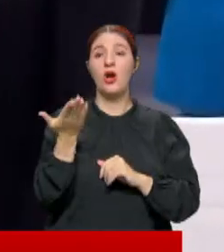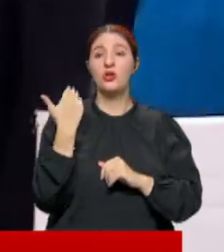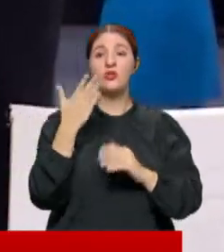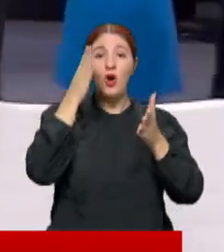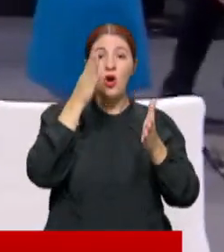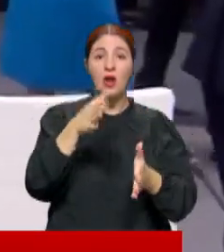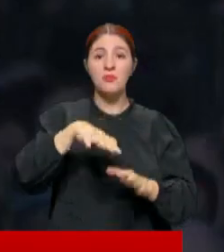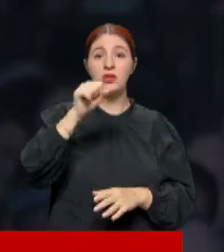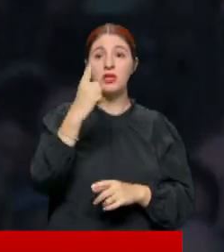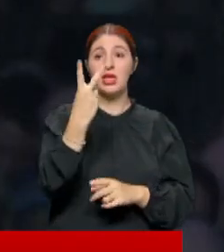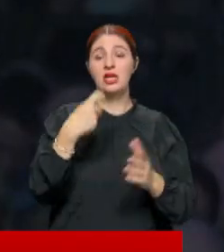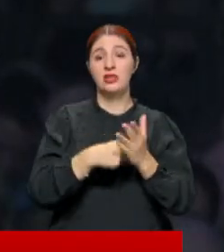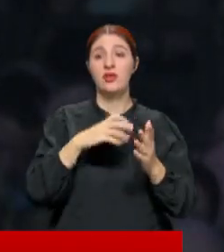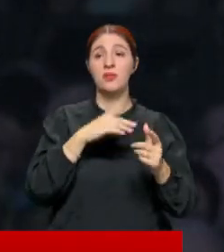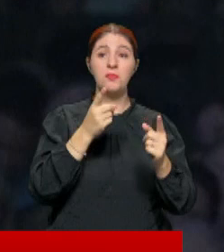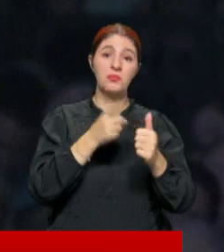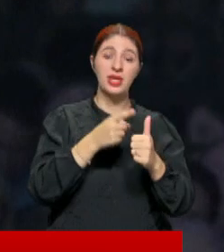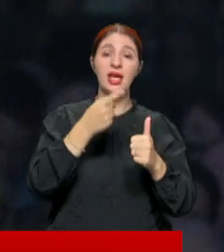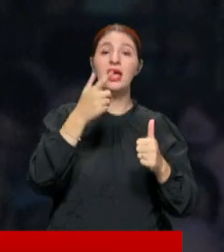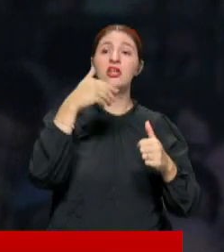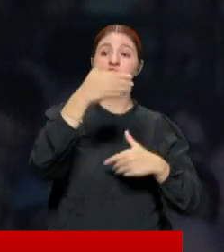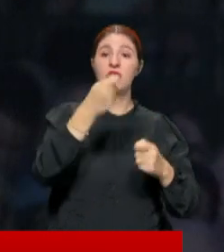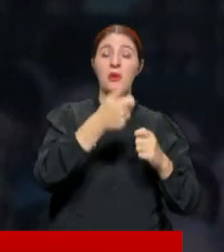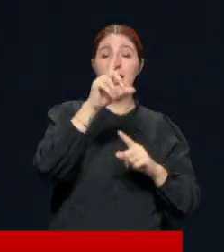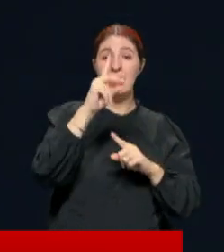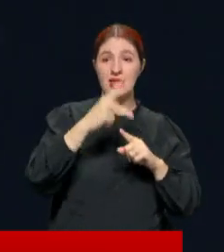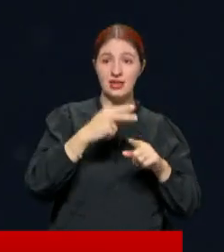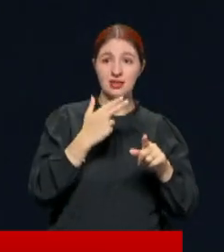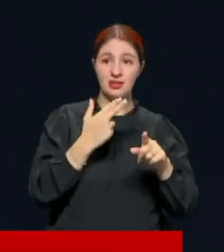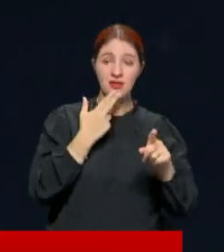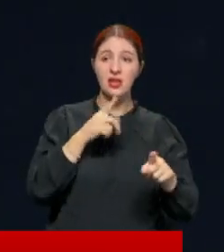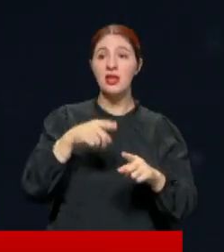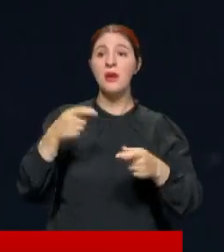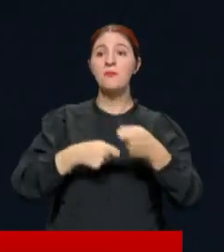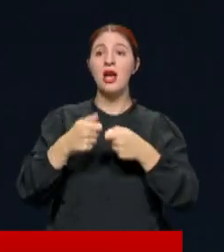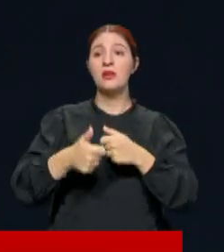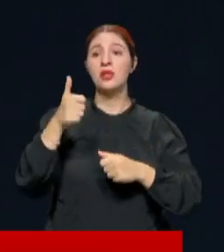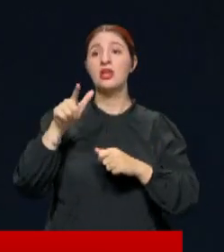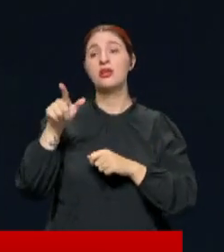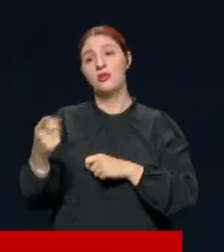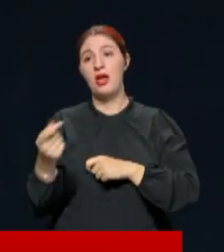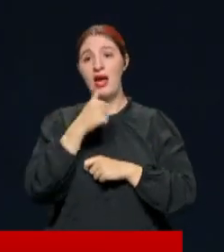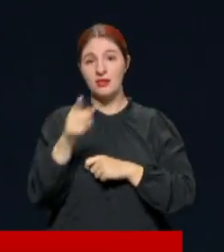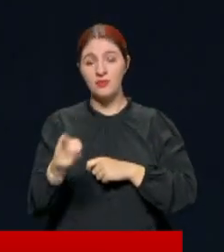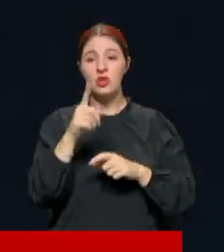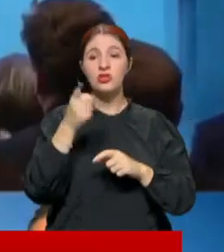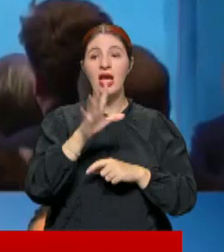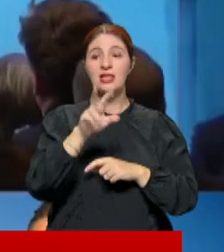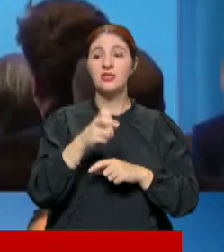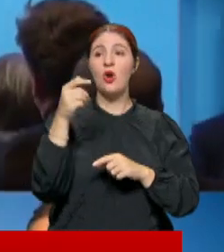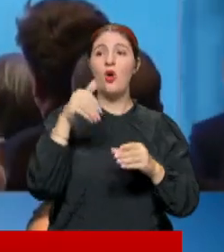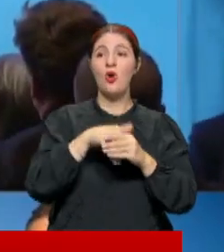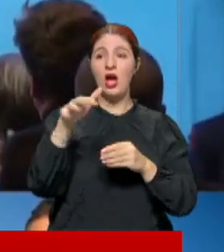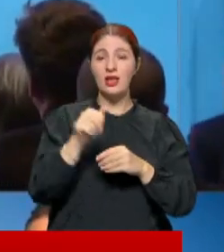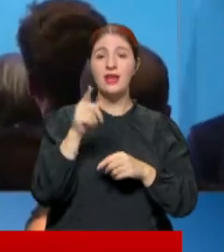odak noktada iki isim vardı. Biri Dışişleri Bakanı Liz Truss, diğeri ise Maliye Bakanı Rishi Sunak'tı. Liz Truss %58'e yakın oy